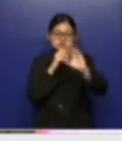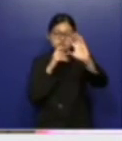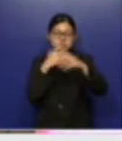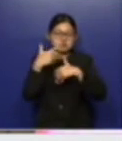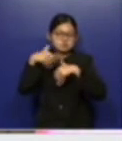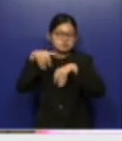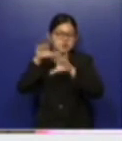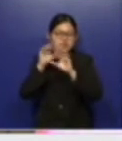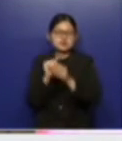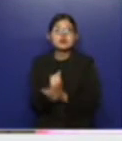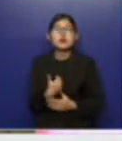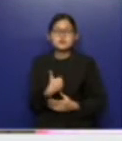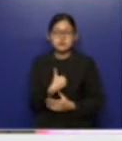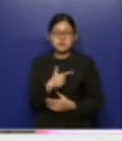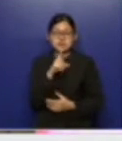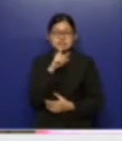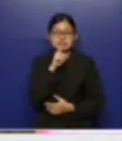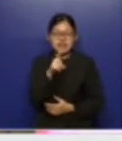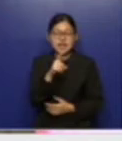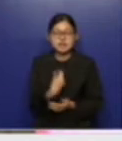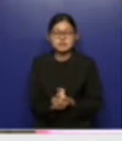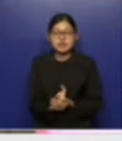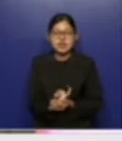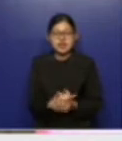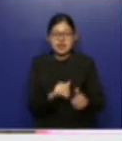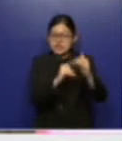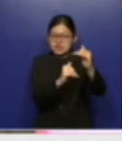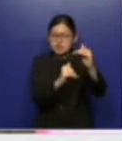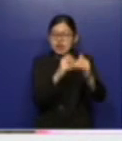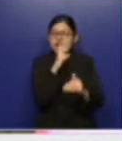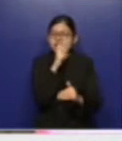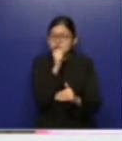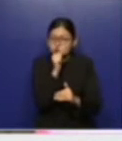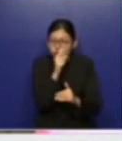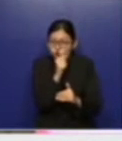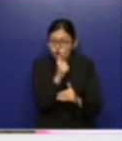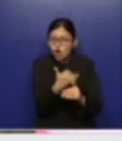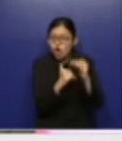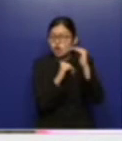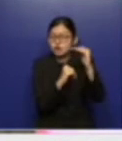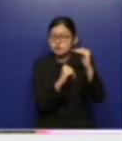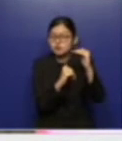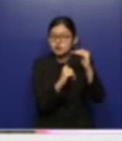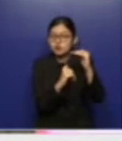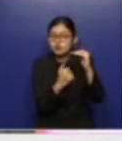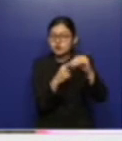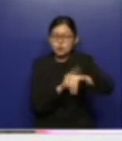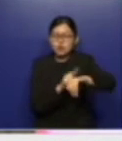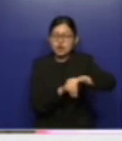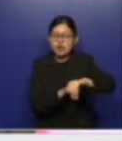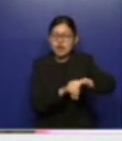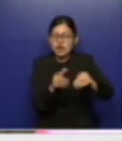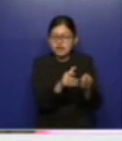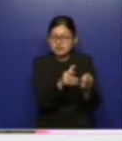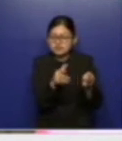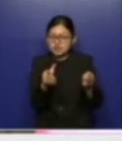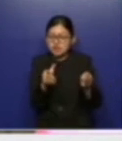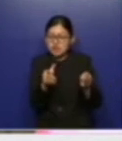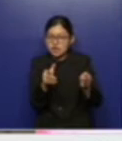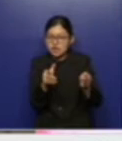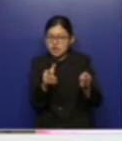ผมอยากถามว่าระยะเวลาการทดลองตามกฎหมายหรือข้อบังคับของท่านเนี่ยมันมีเวลาที่จะพ้นการทดลองไ